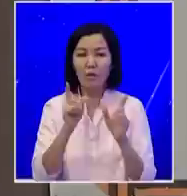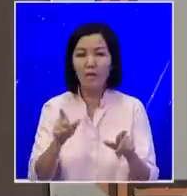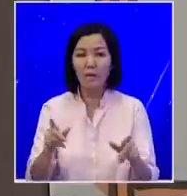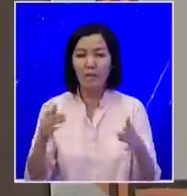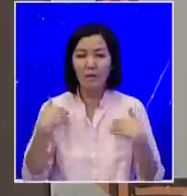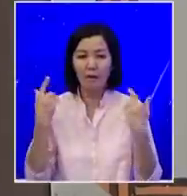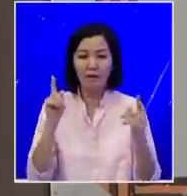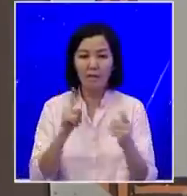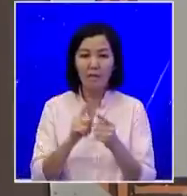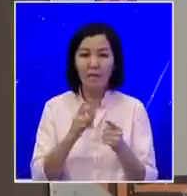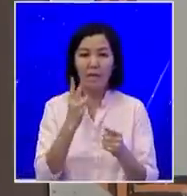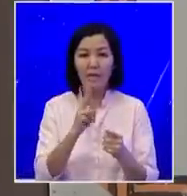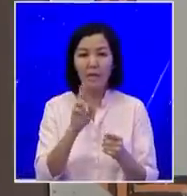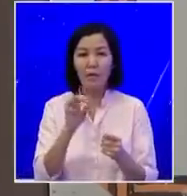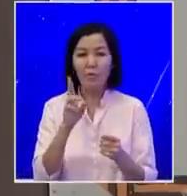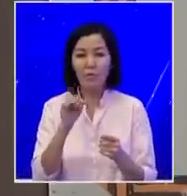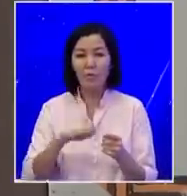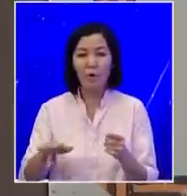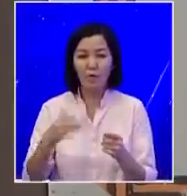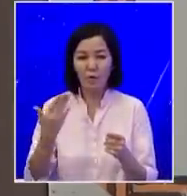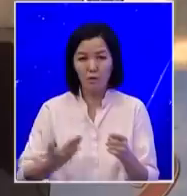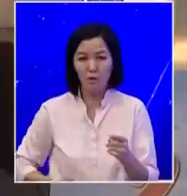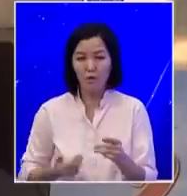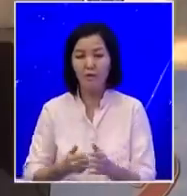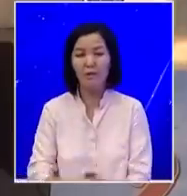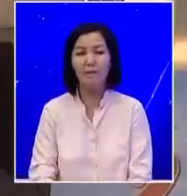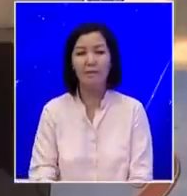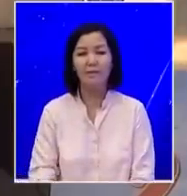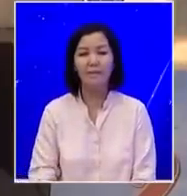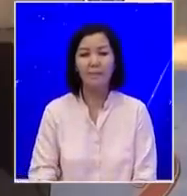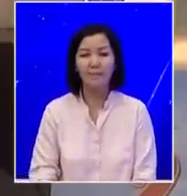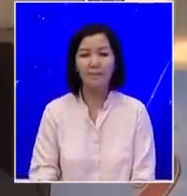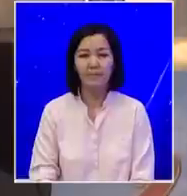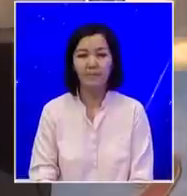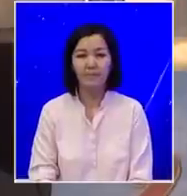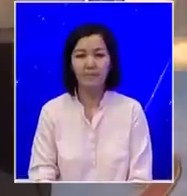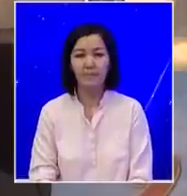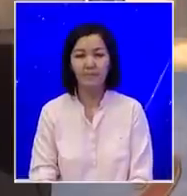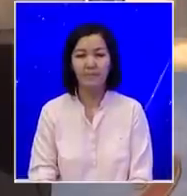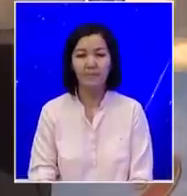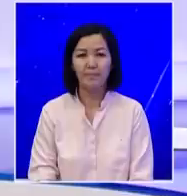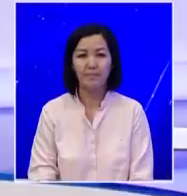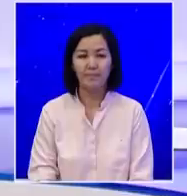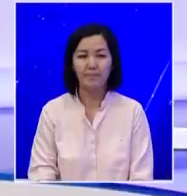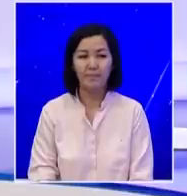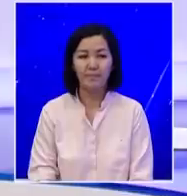Оның екеуі Көксу ауданында. Рахат Рахымжанов, Әсет Дүйсенбек, Жетісу арнасы, Көксу ауданынан.